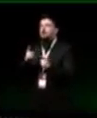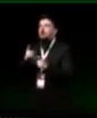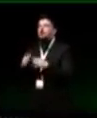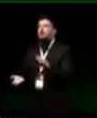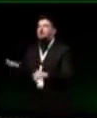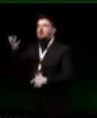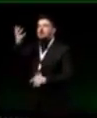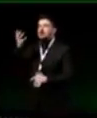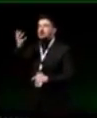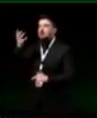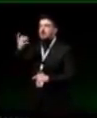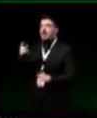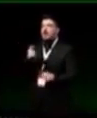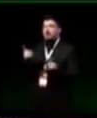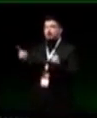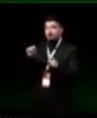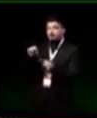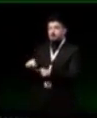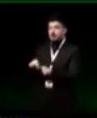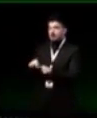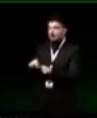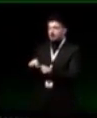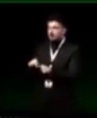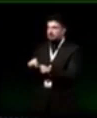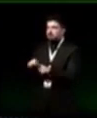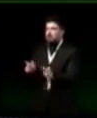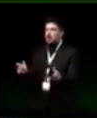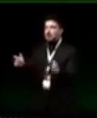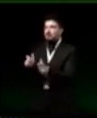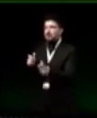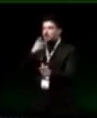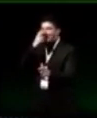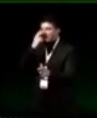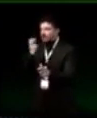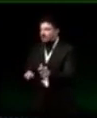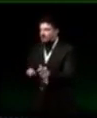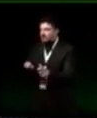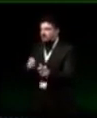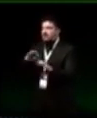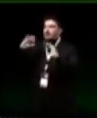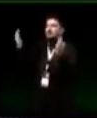Quel momento lì è il momento in cui si inceppa il meccanismo della finanza globale.